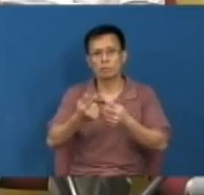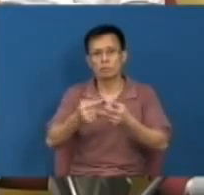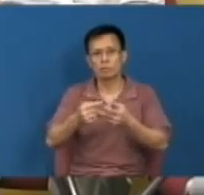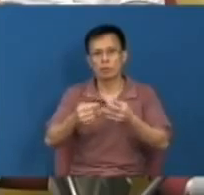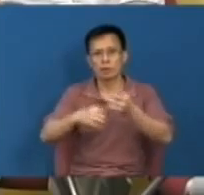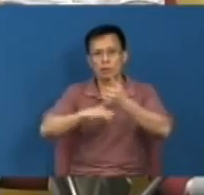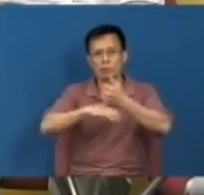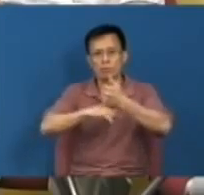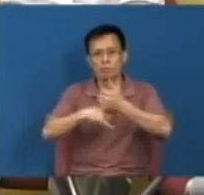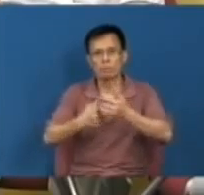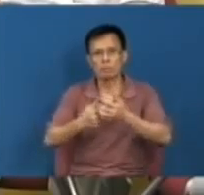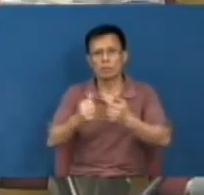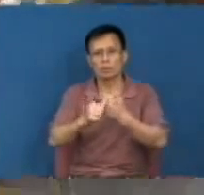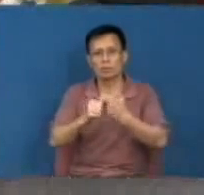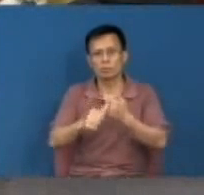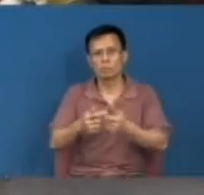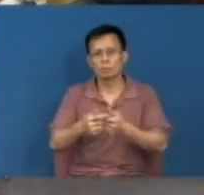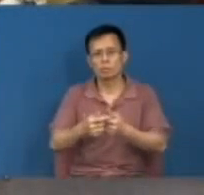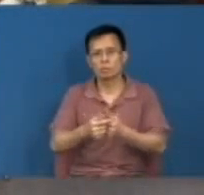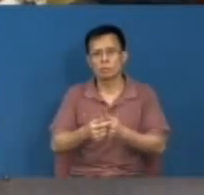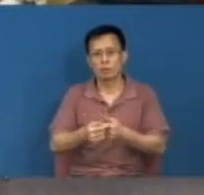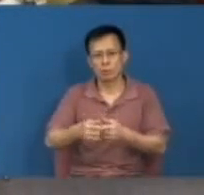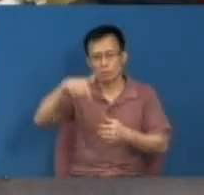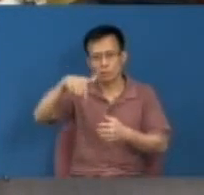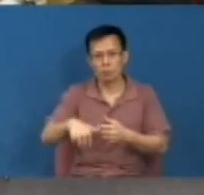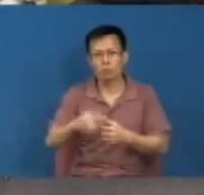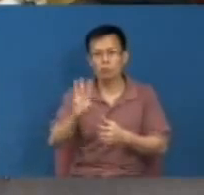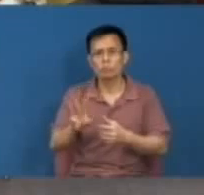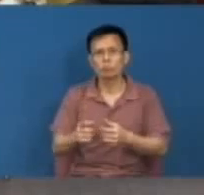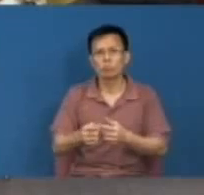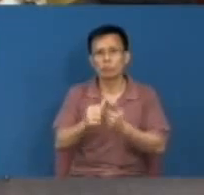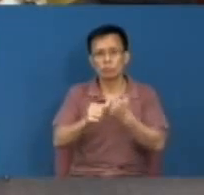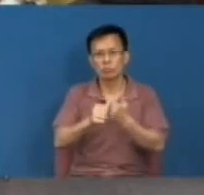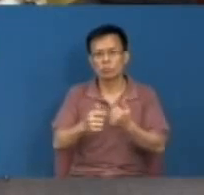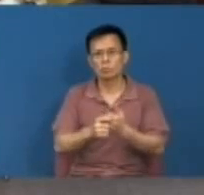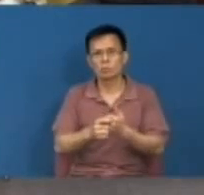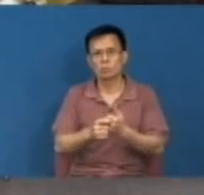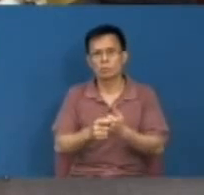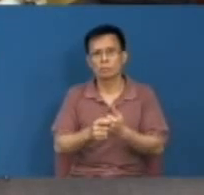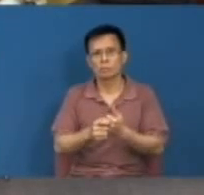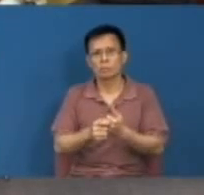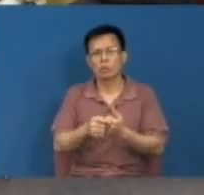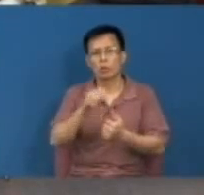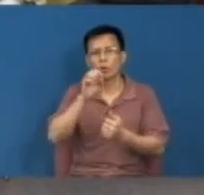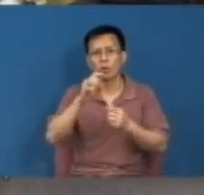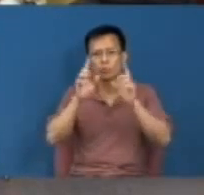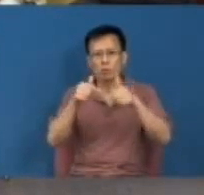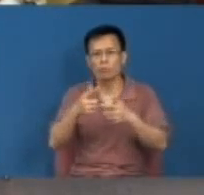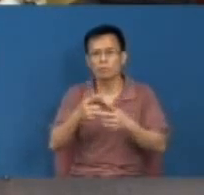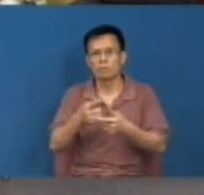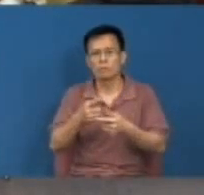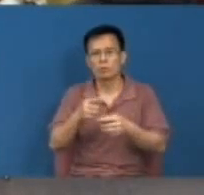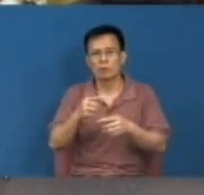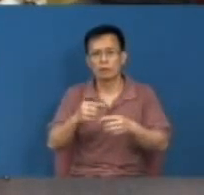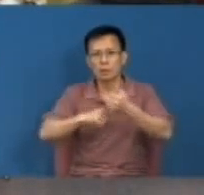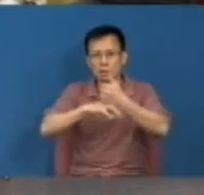馮檢基言咧。 基哥都好幫啲街坊手嘅喺深水。 佢係幫，但係咧，佢只係值40萬嘅啫。咁後屘咧，